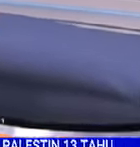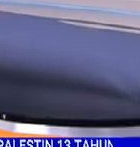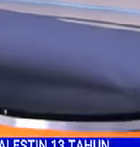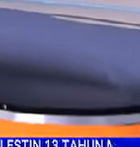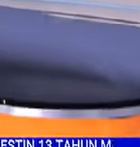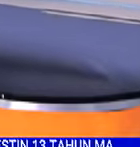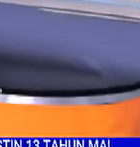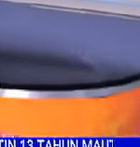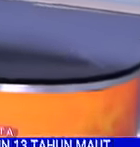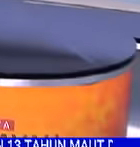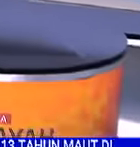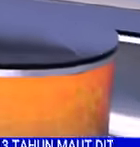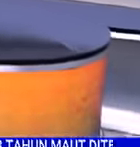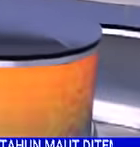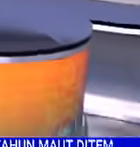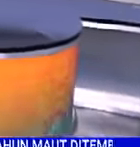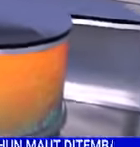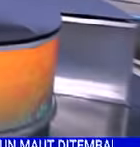kasih, Konstantin, di atas perkembangan itu.